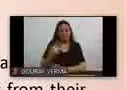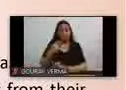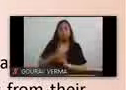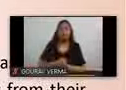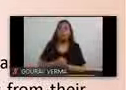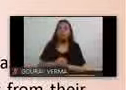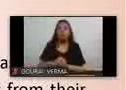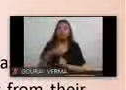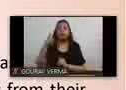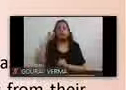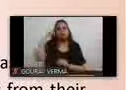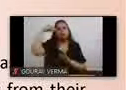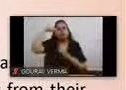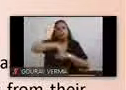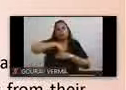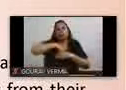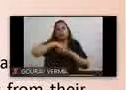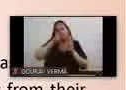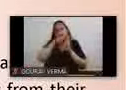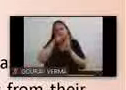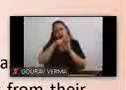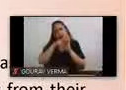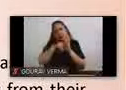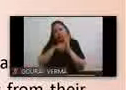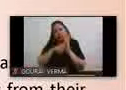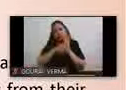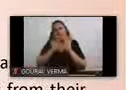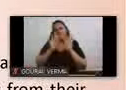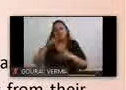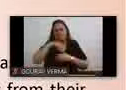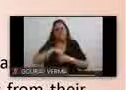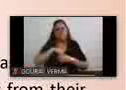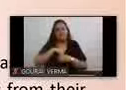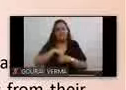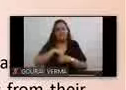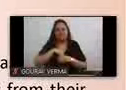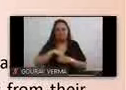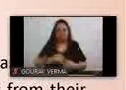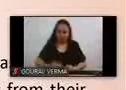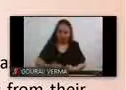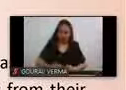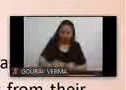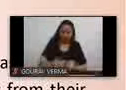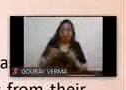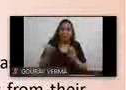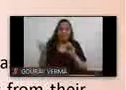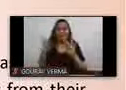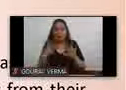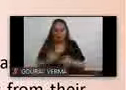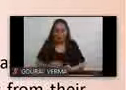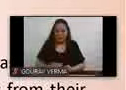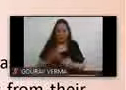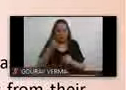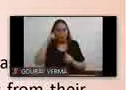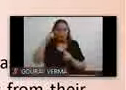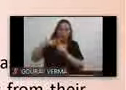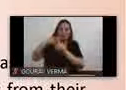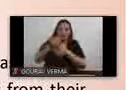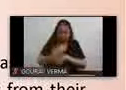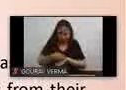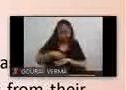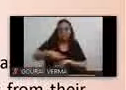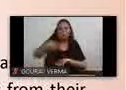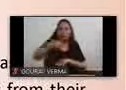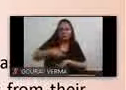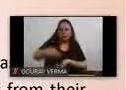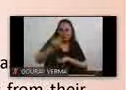born after waiting for 9 months and the doctor says that no, your child may not be able to see, or a